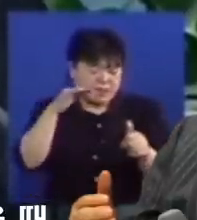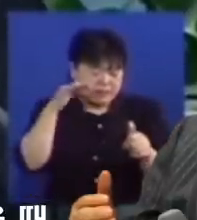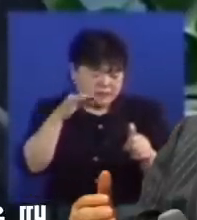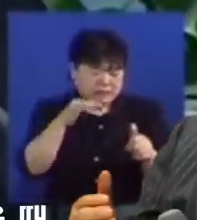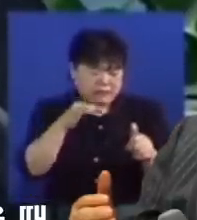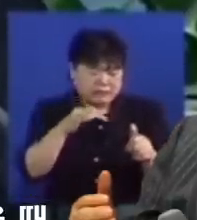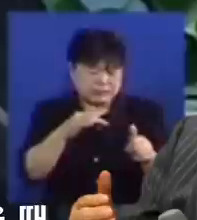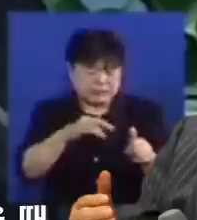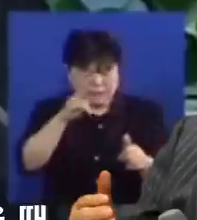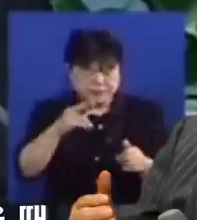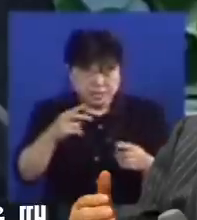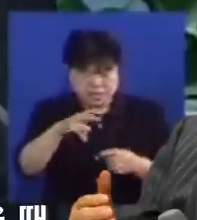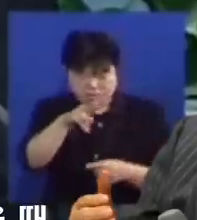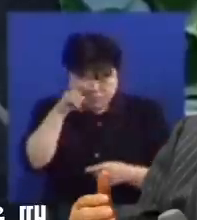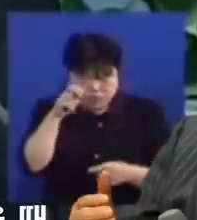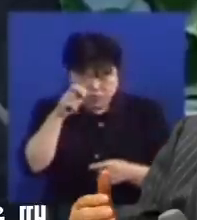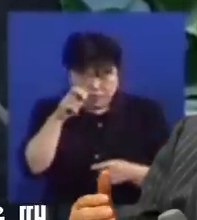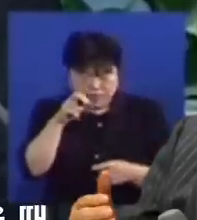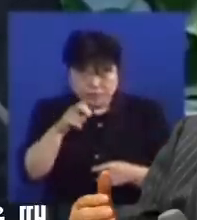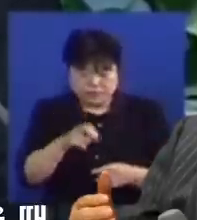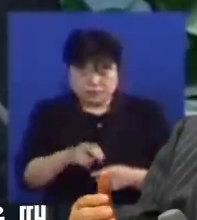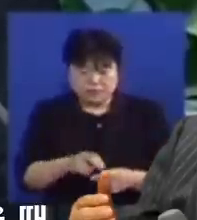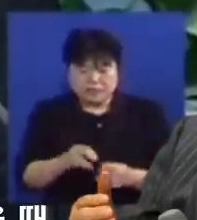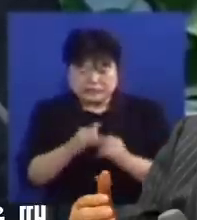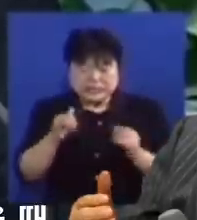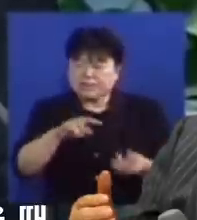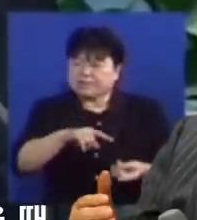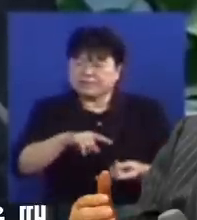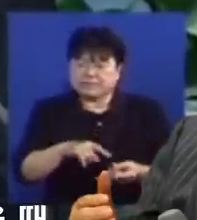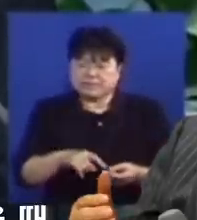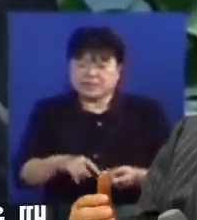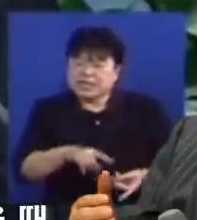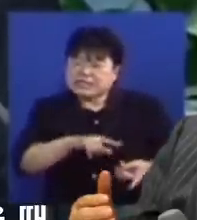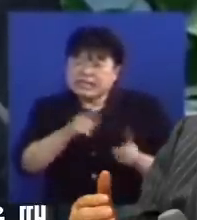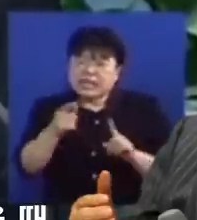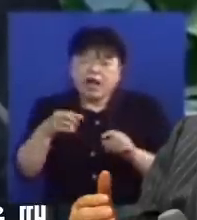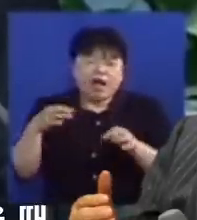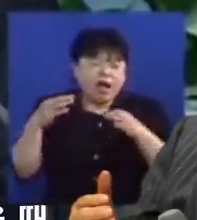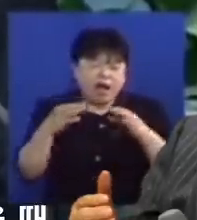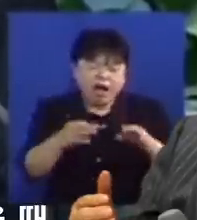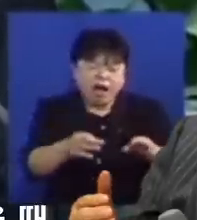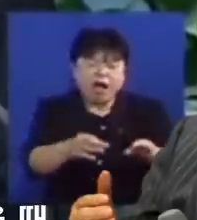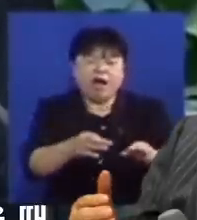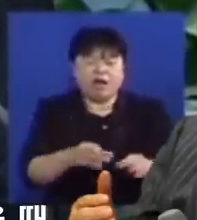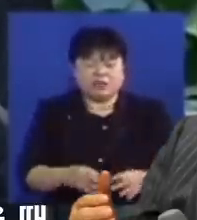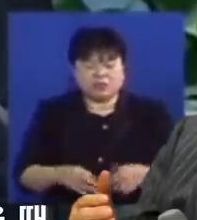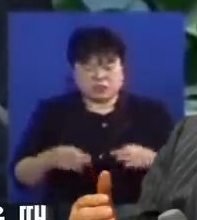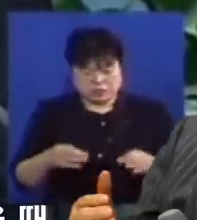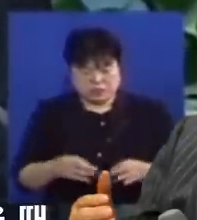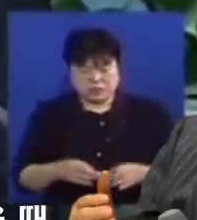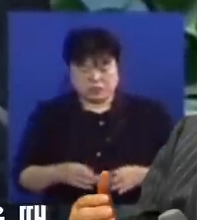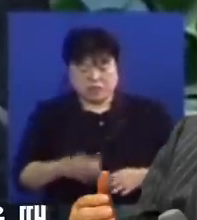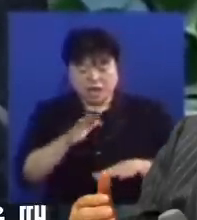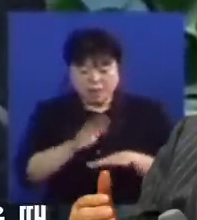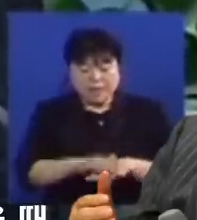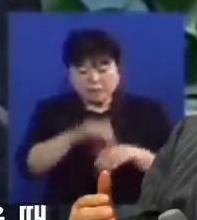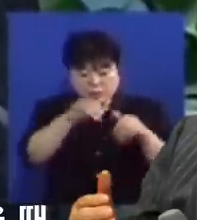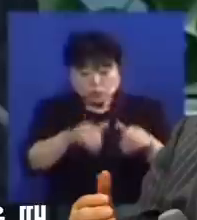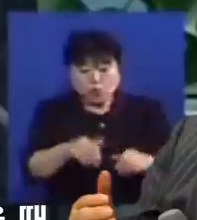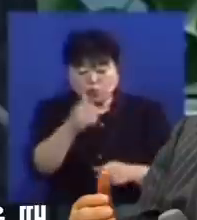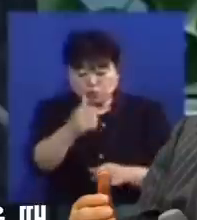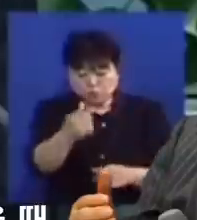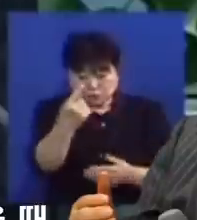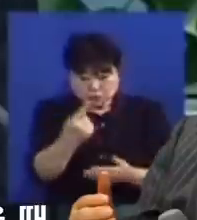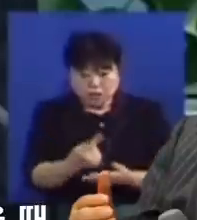원한으로 변화되자 고함을 쳤습니다. 사람 살려라! 온 밭에 있는 종들이 다 돌아오고 주인도 돌아옵니다. 요셉의 옷을